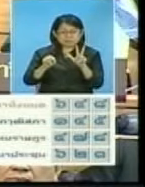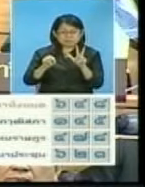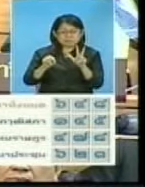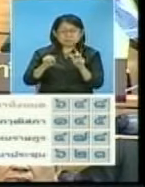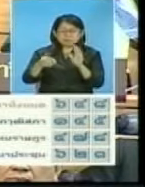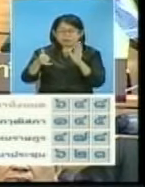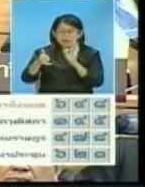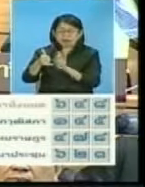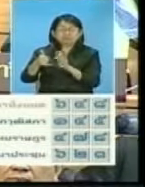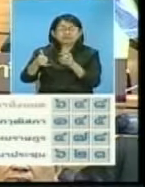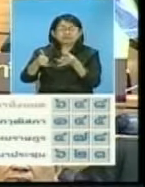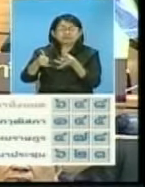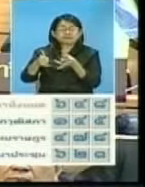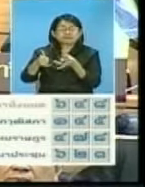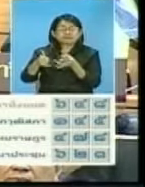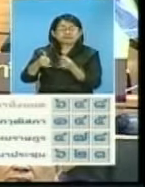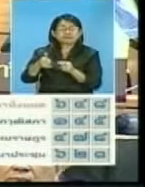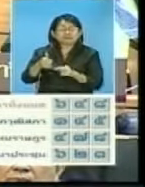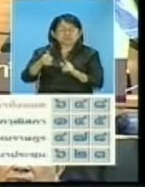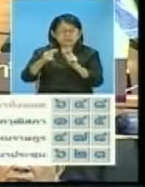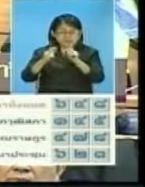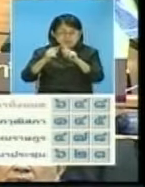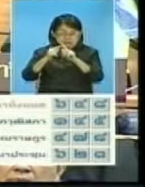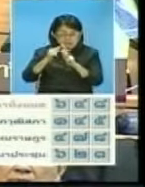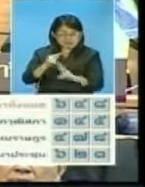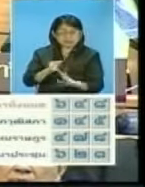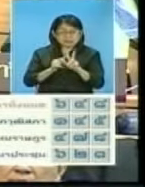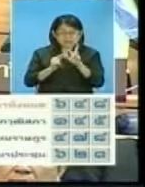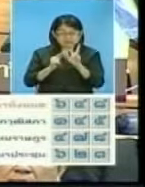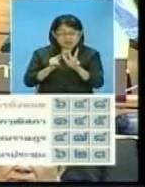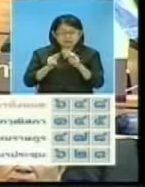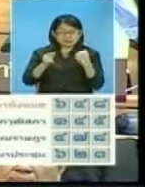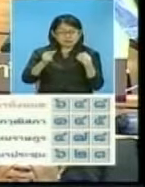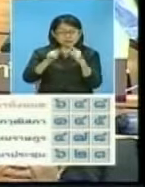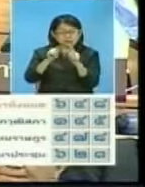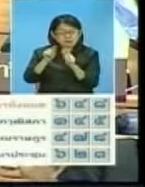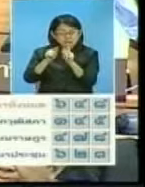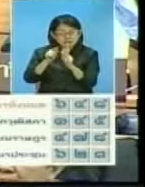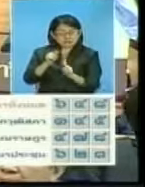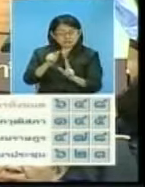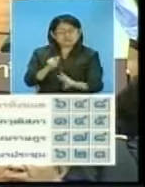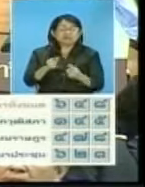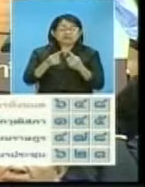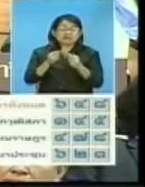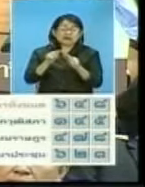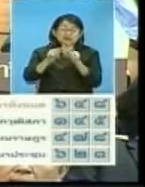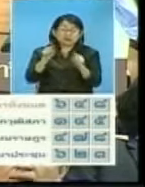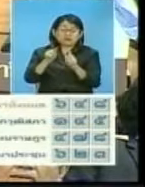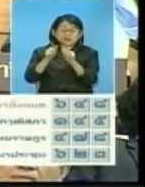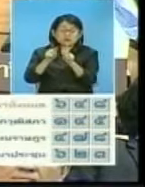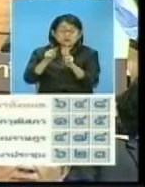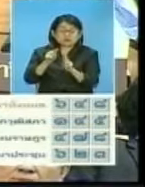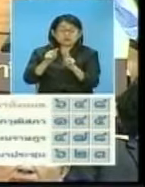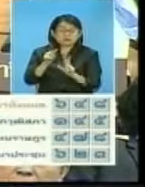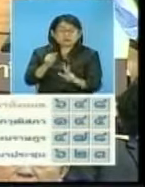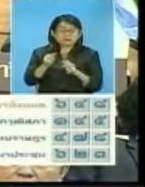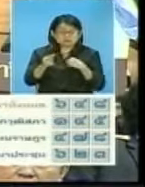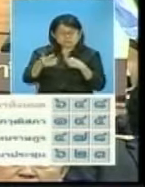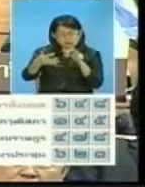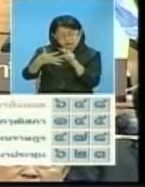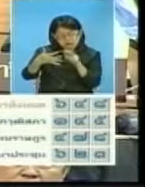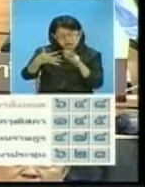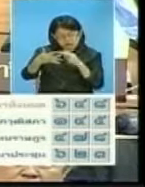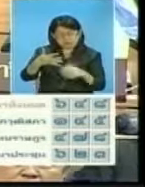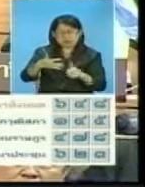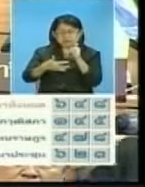ะอนุ1ถึง3นะครับในอนุ1ถึง2ถึง3นั้นก็ผมคิดว่ามีความเหมาะส